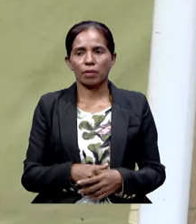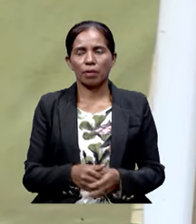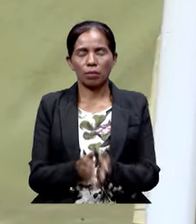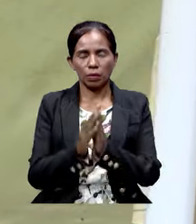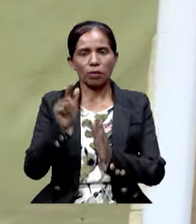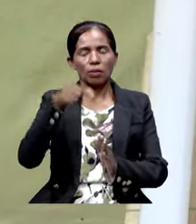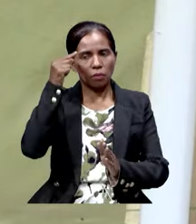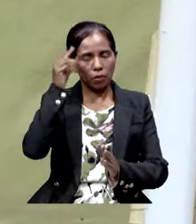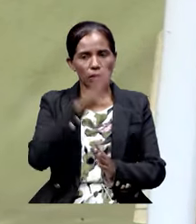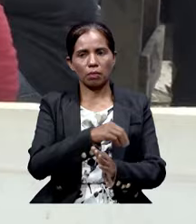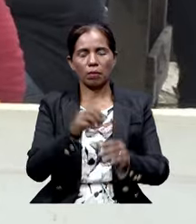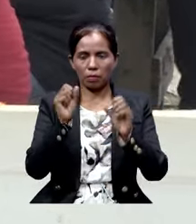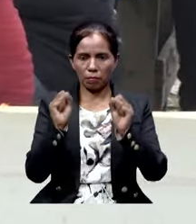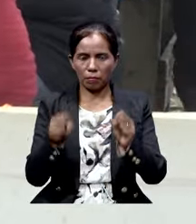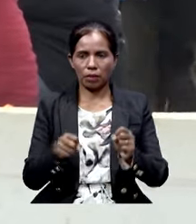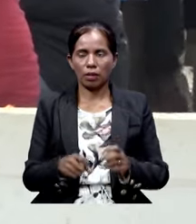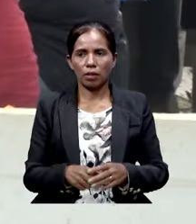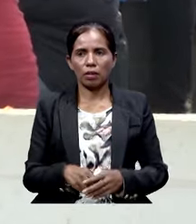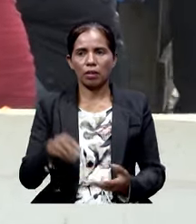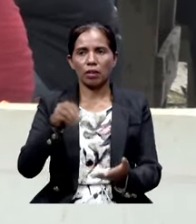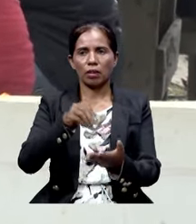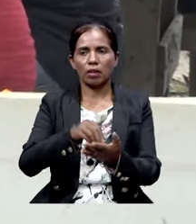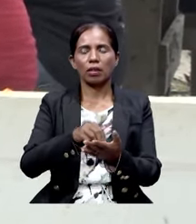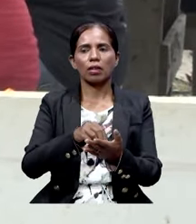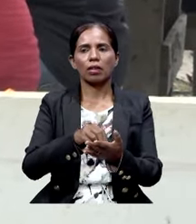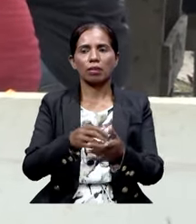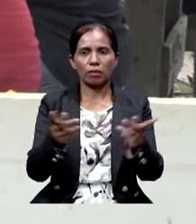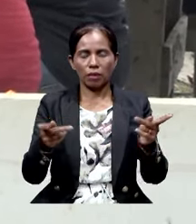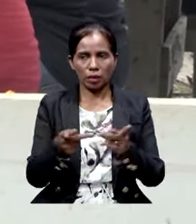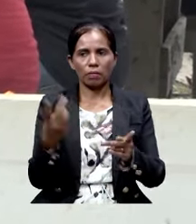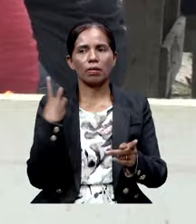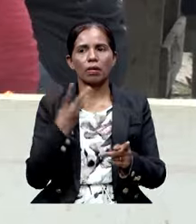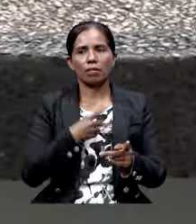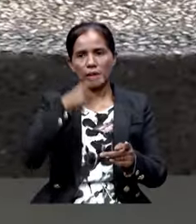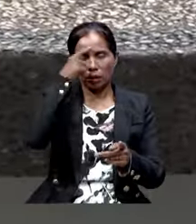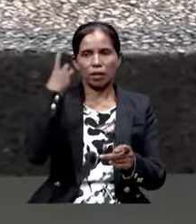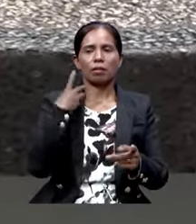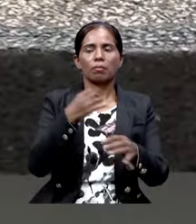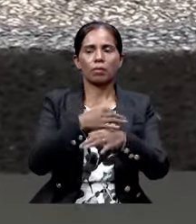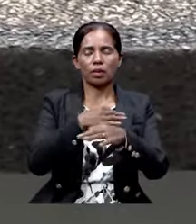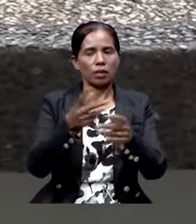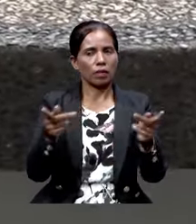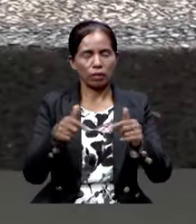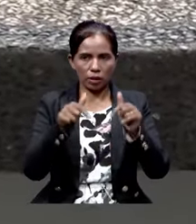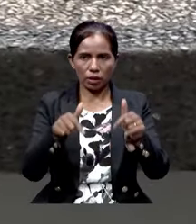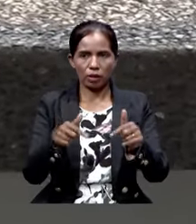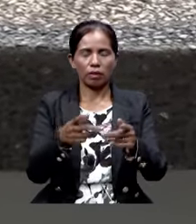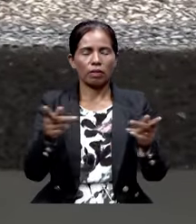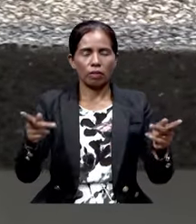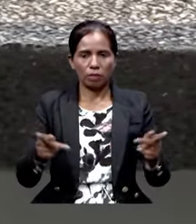liuba governo atu nune ansa krianetik ansa fatin ruma ba ami tamba ami hadia ya fatin dene ansa fatin